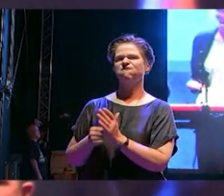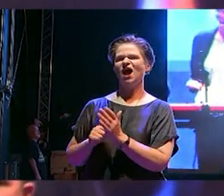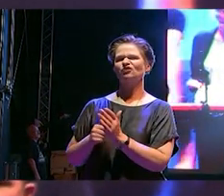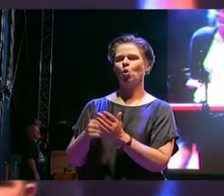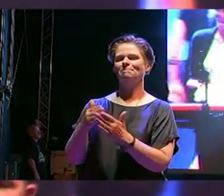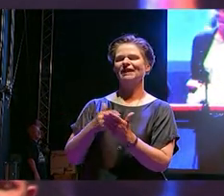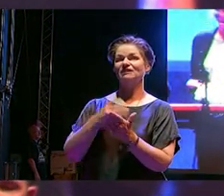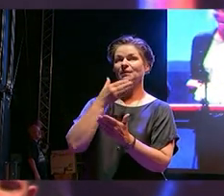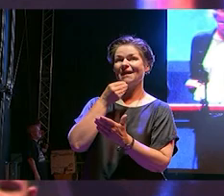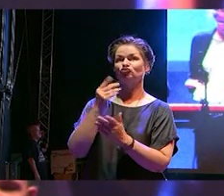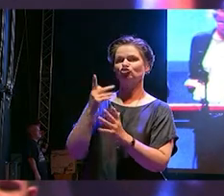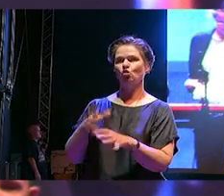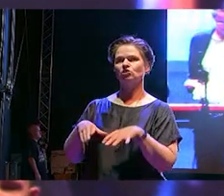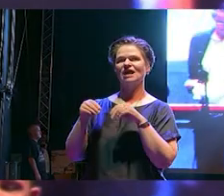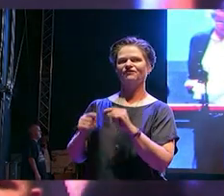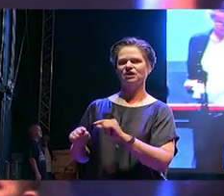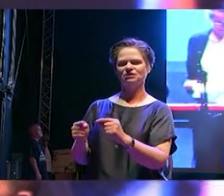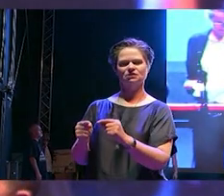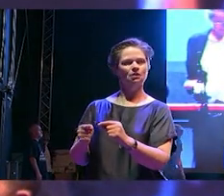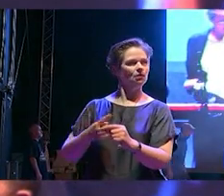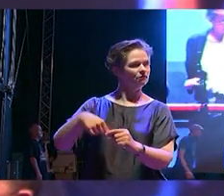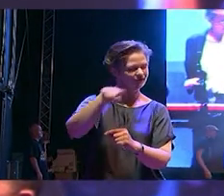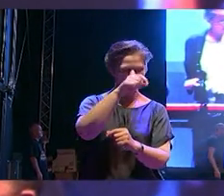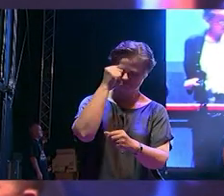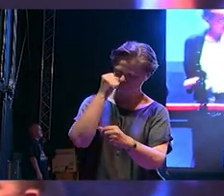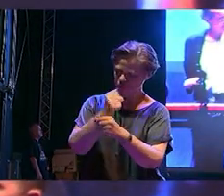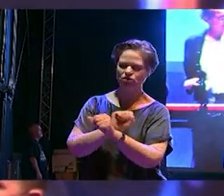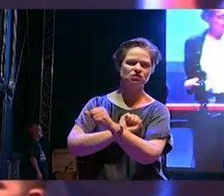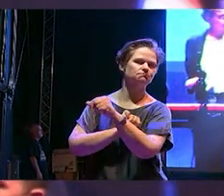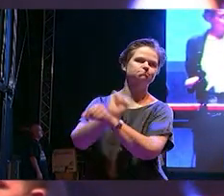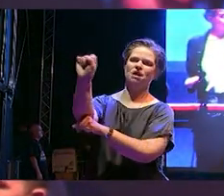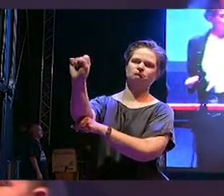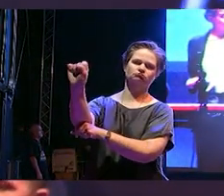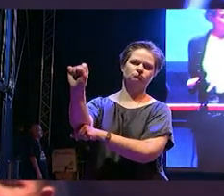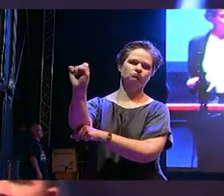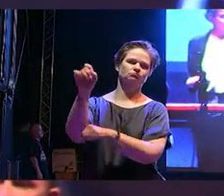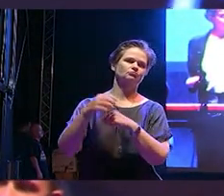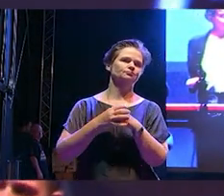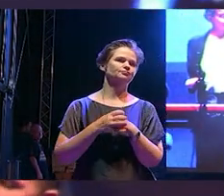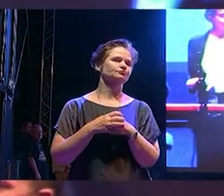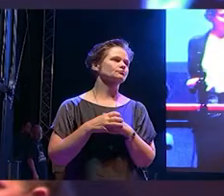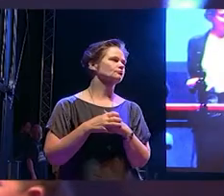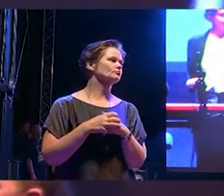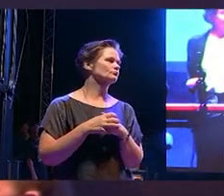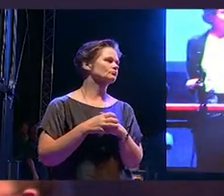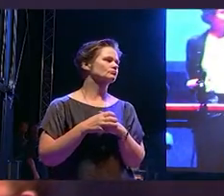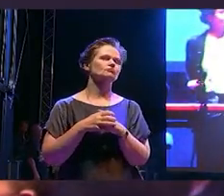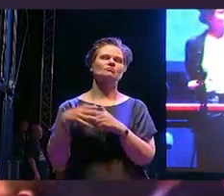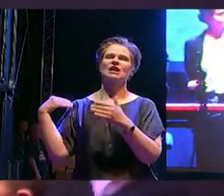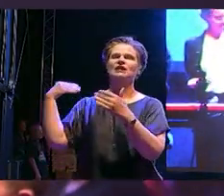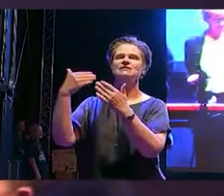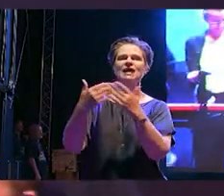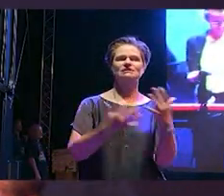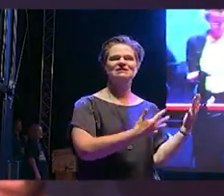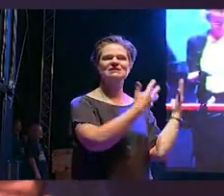behinderten Menschen diskutiert. Dem müssen wir uns entschieden entgegenstellen. Seit 10 Jahren gibt es